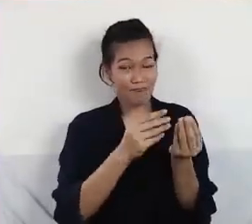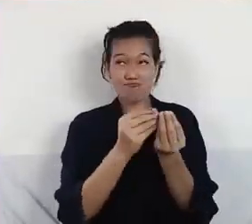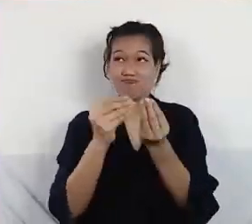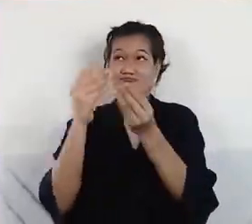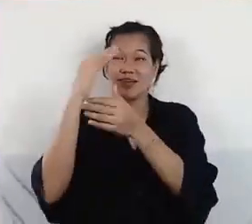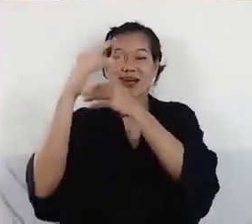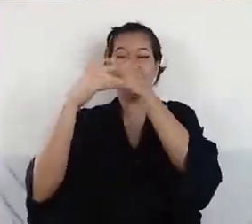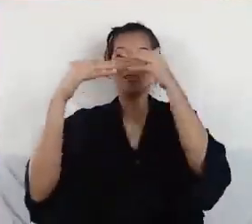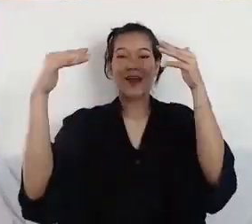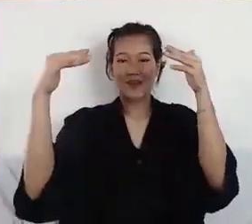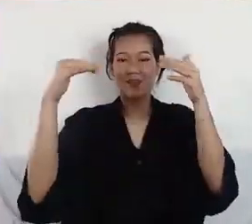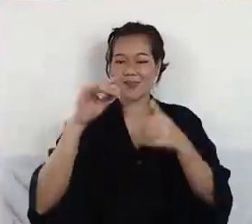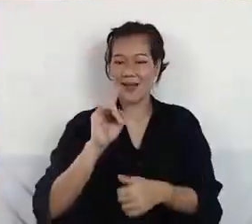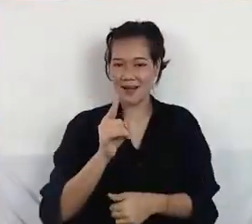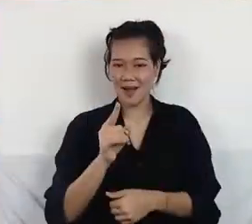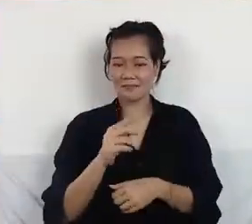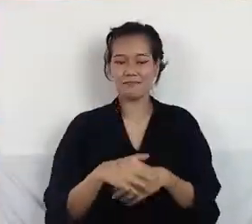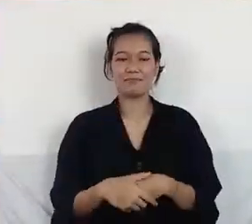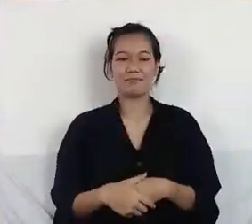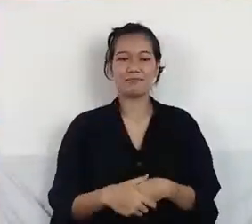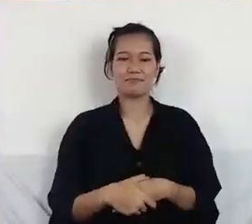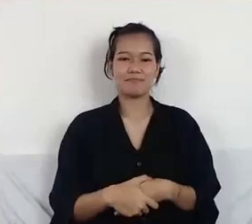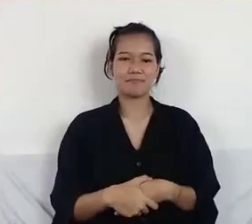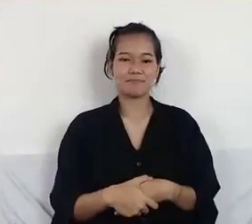di kerajaan Allah.